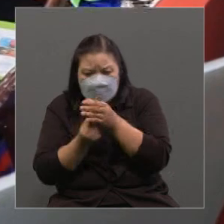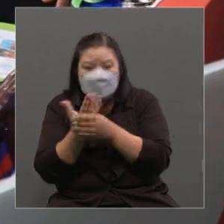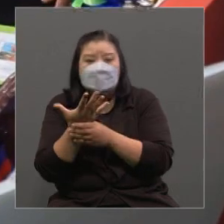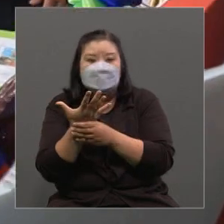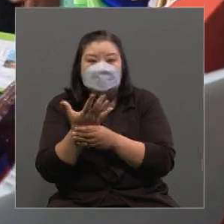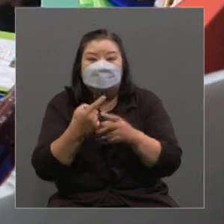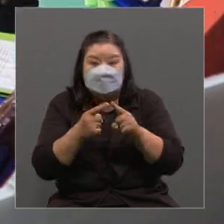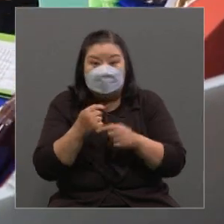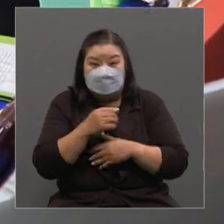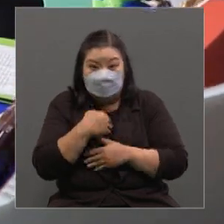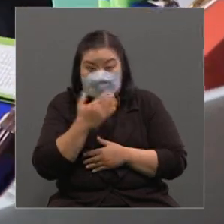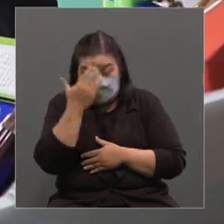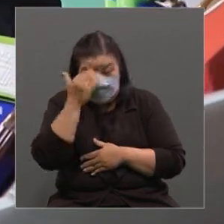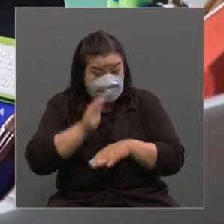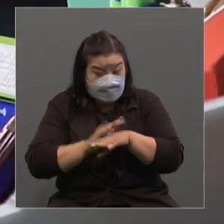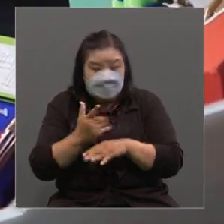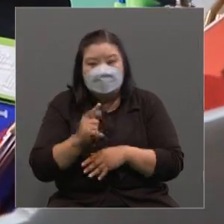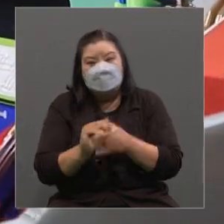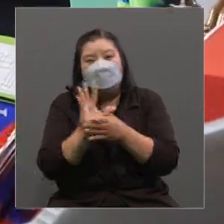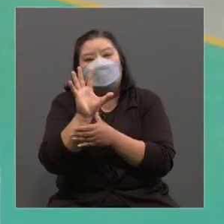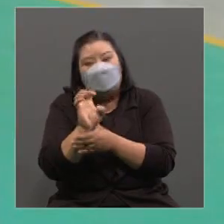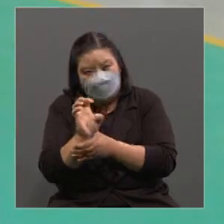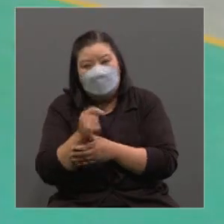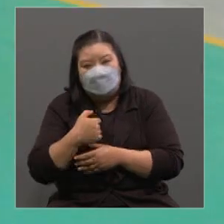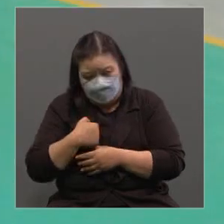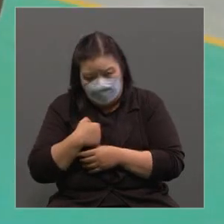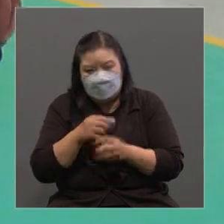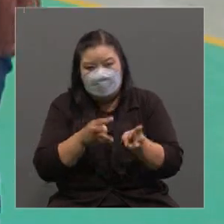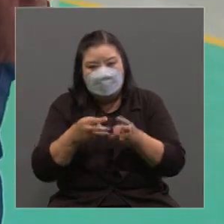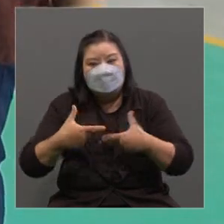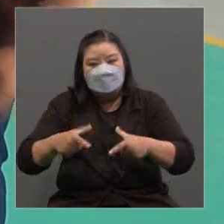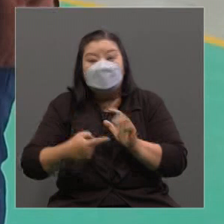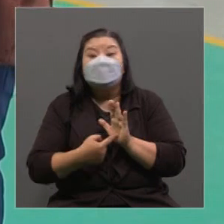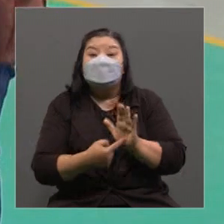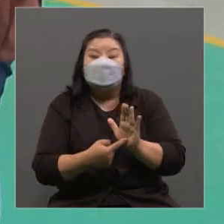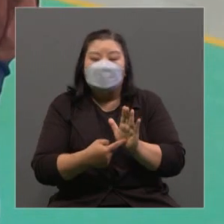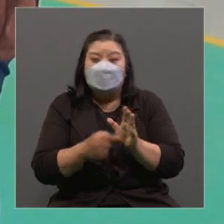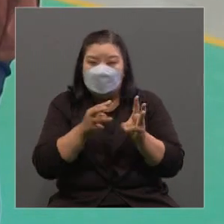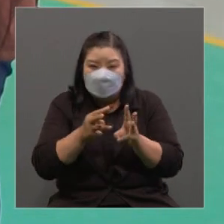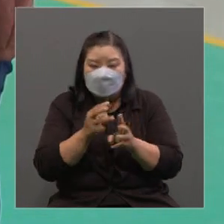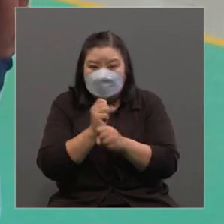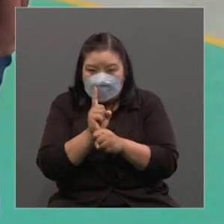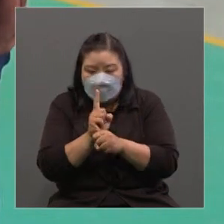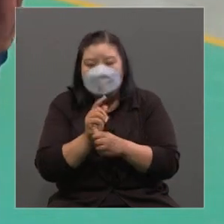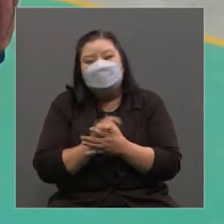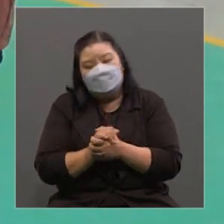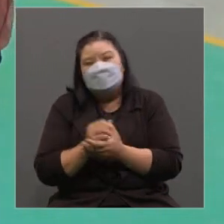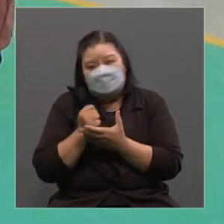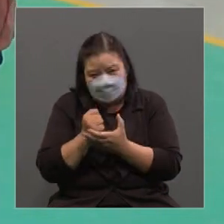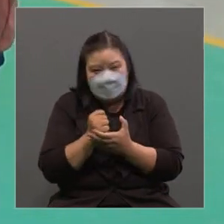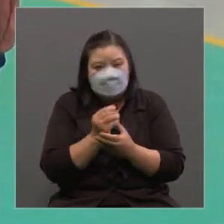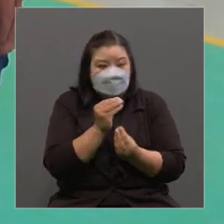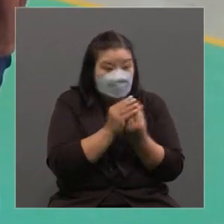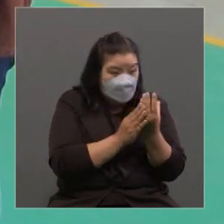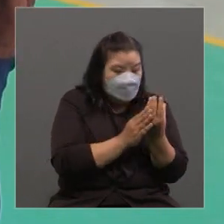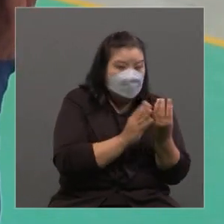ระวังอาจจะทำให้ดอกเสียหายได้ครับผมจะมีแนวคิดในการสร้างเครื่องผสมเกสรครับเพื่อ1ลดระยะเวลาแล้วก็